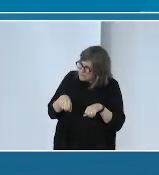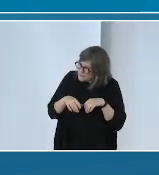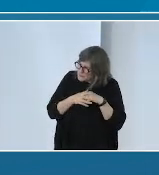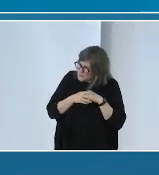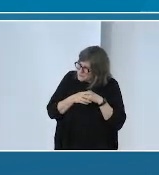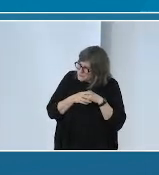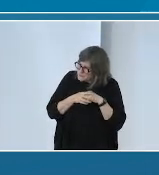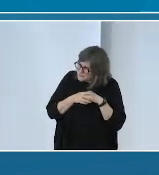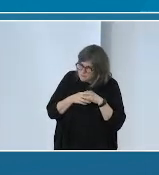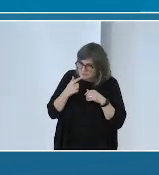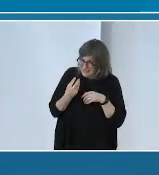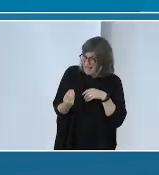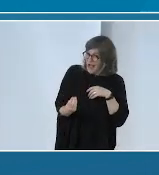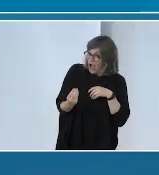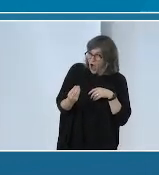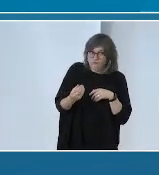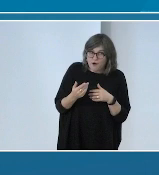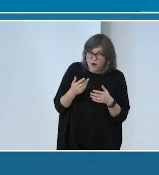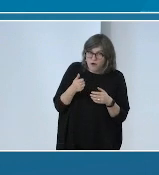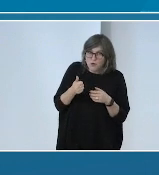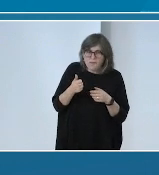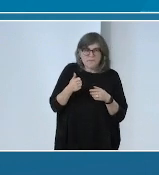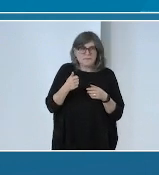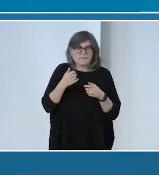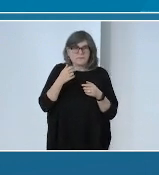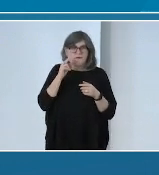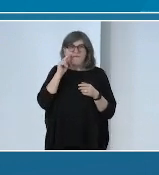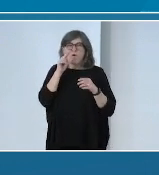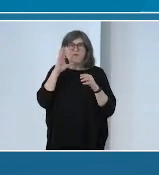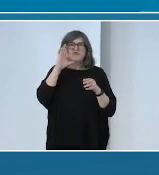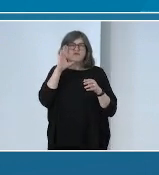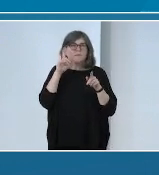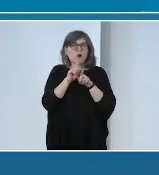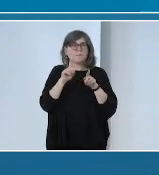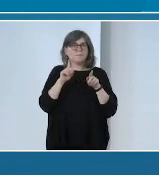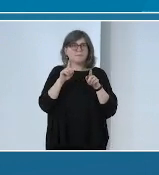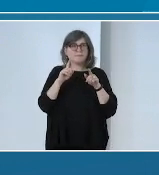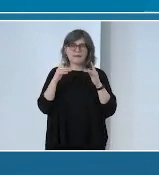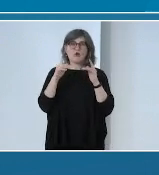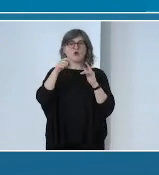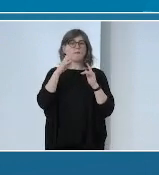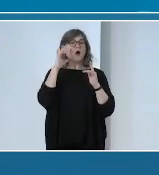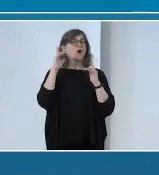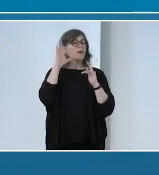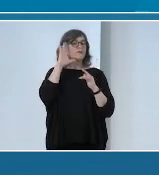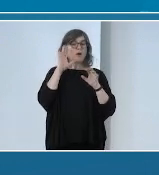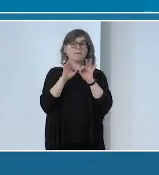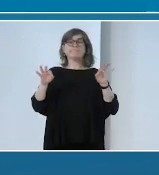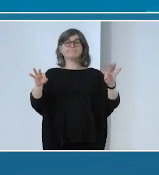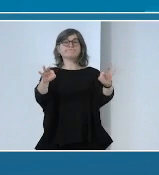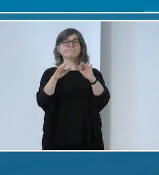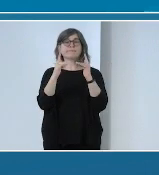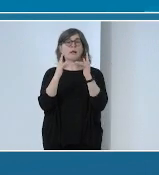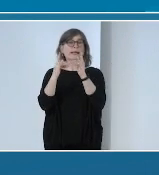par exemple, de dire un enfant réflexique, je ne sais pas, il va voir dans sa chambre que c'est mis de façon en désordre, ou quand il va se déplacer pour lui. J'ai vraiment